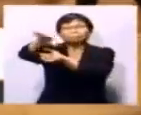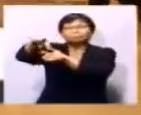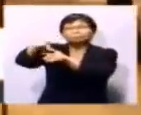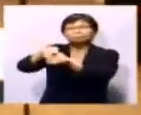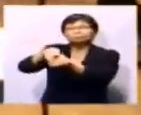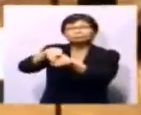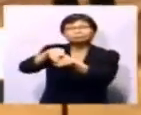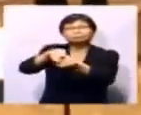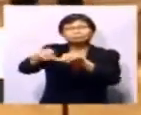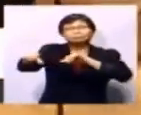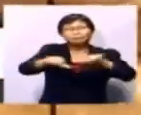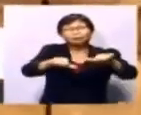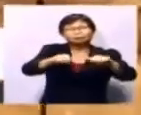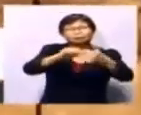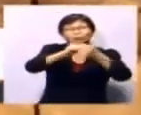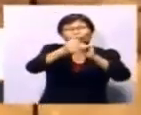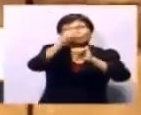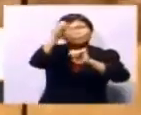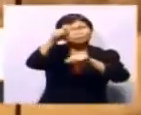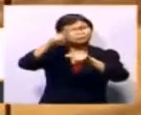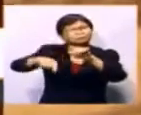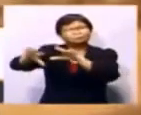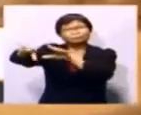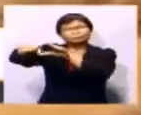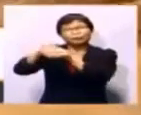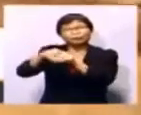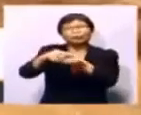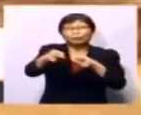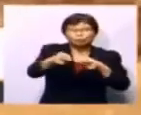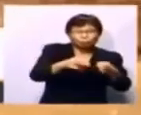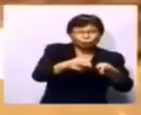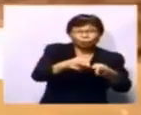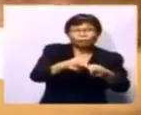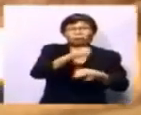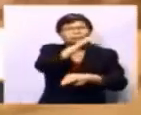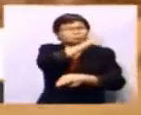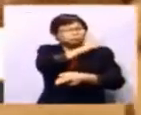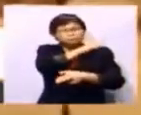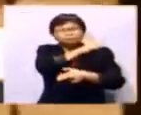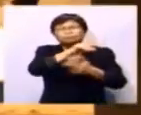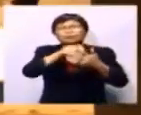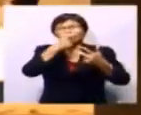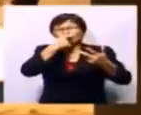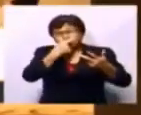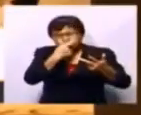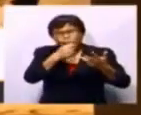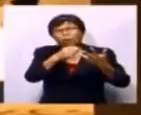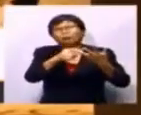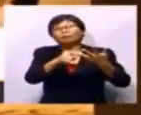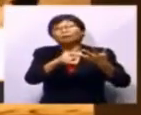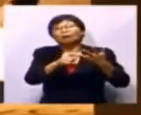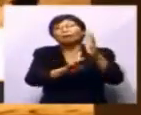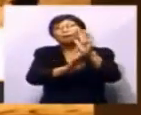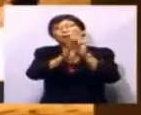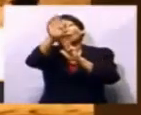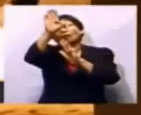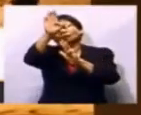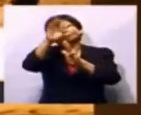dalam sebarang aktiviti sukan badminton termasuk pengurusan, kejurulatihan, pengadilan atau